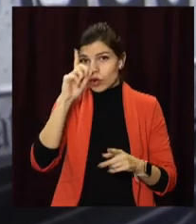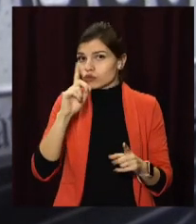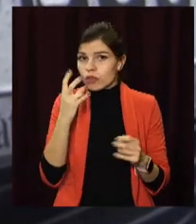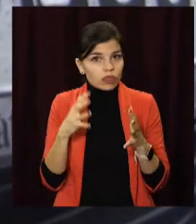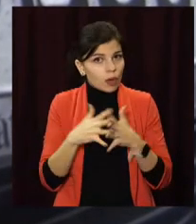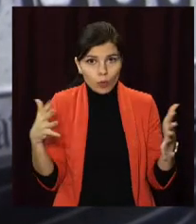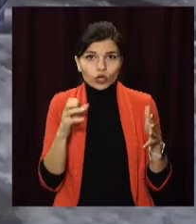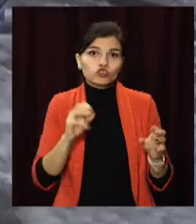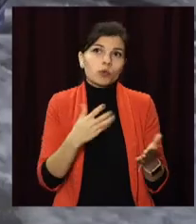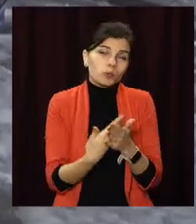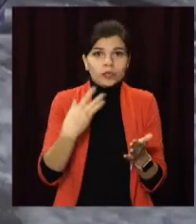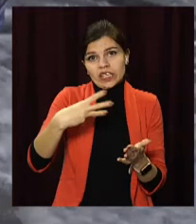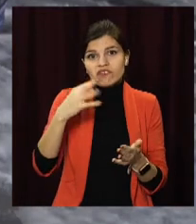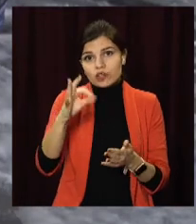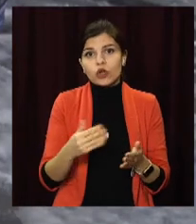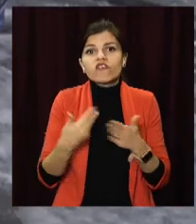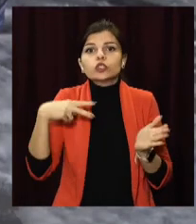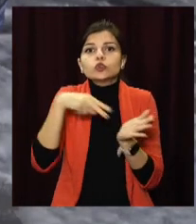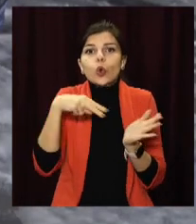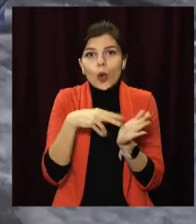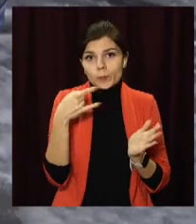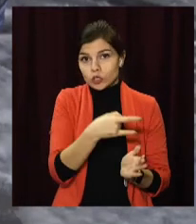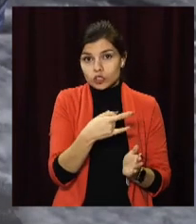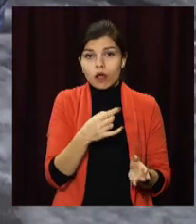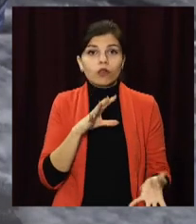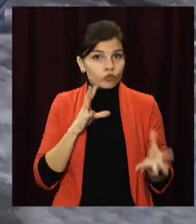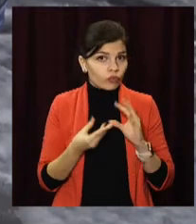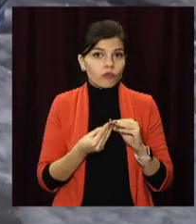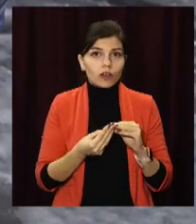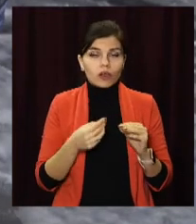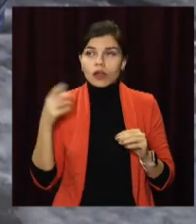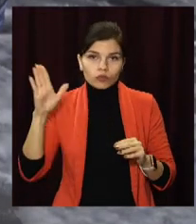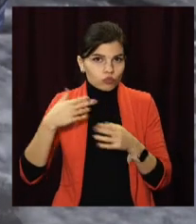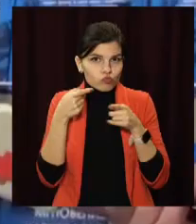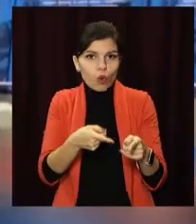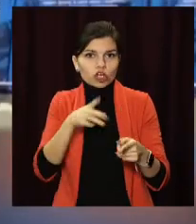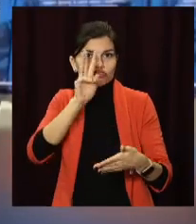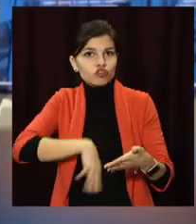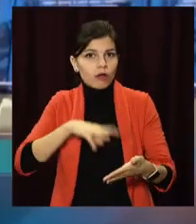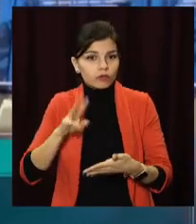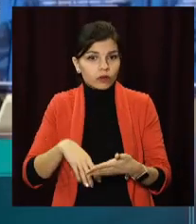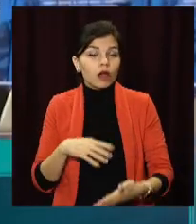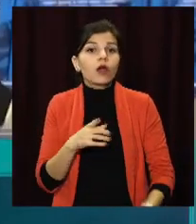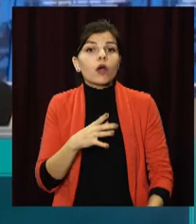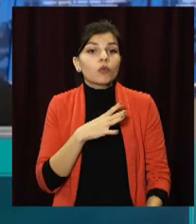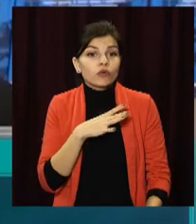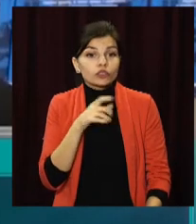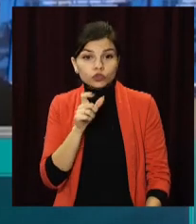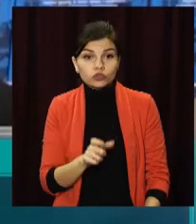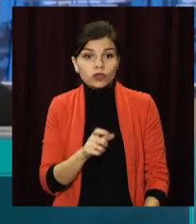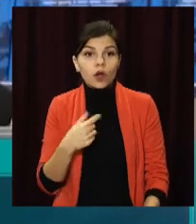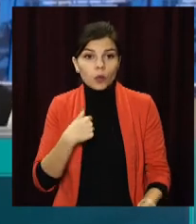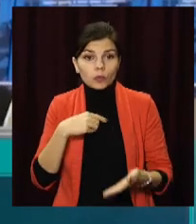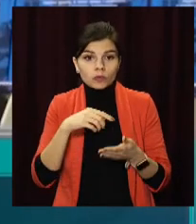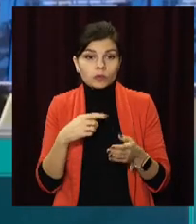не більшим, ніж 30% від вартості авто. Втім, досі їх лише лякають штрафами. Вбиває чоловіка, і ми